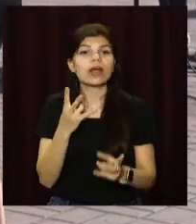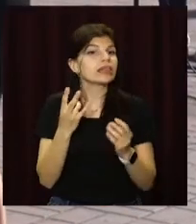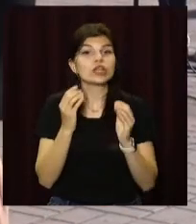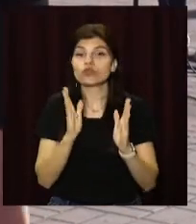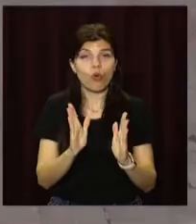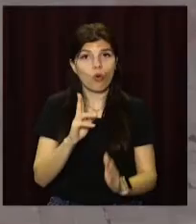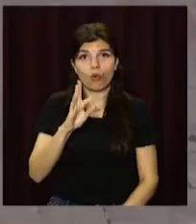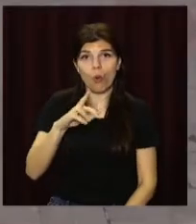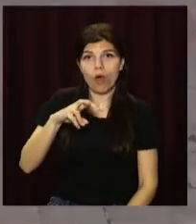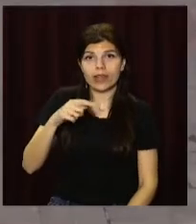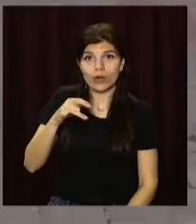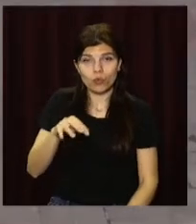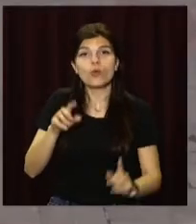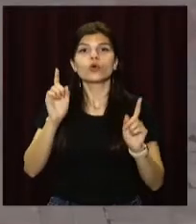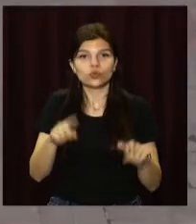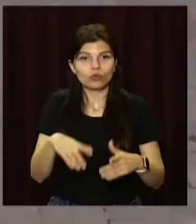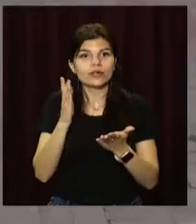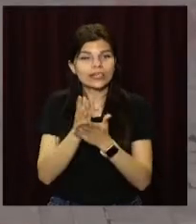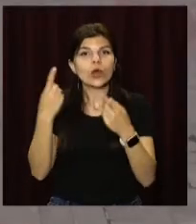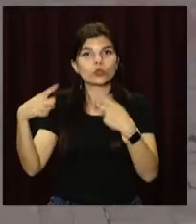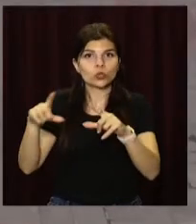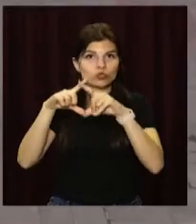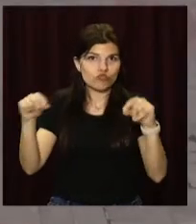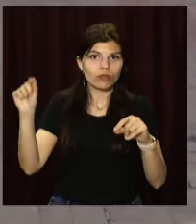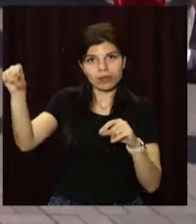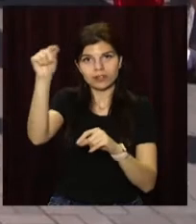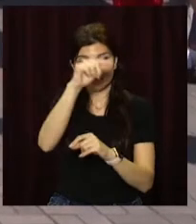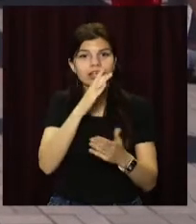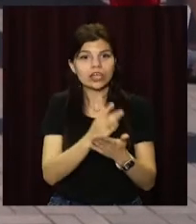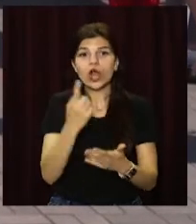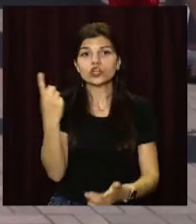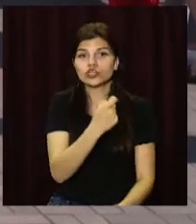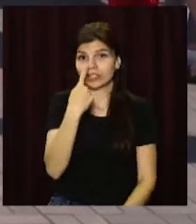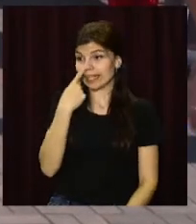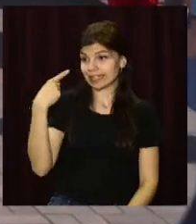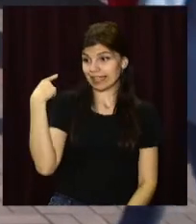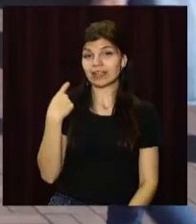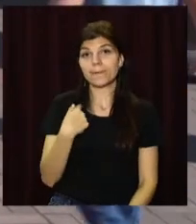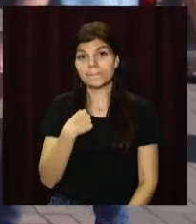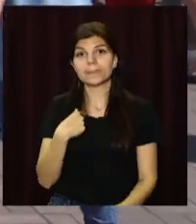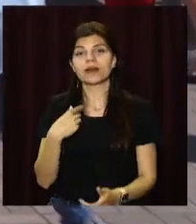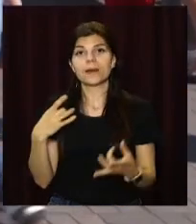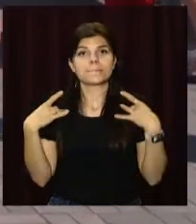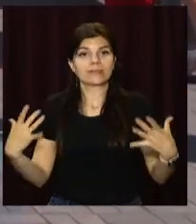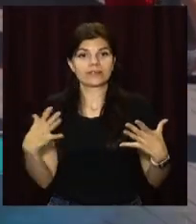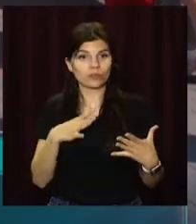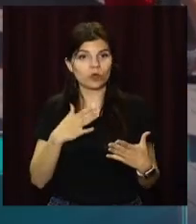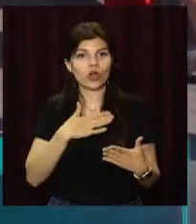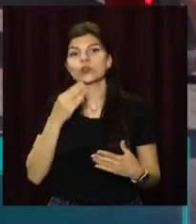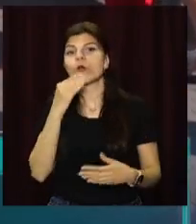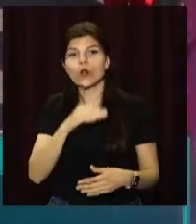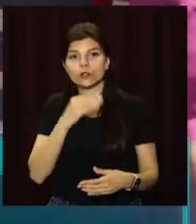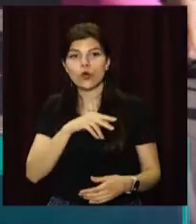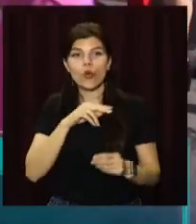має талановитих вихованців. Відзначилися й інші заклади. Тиждень назад буквально ми відзначали наших